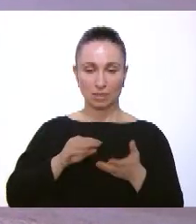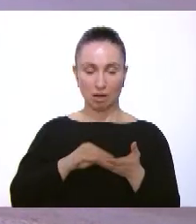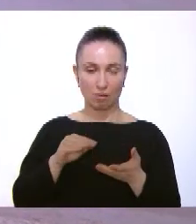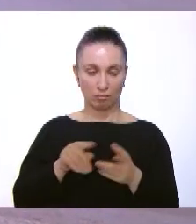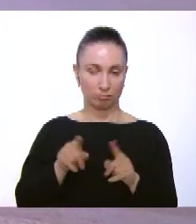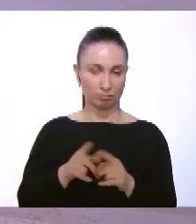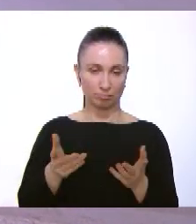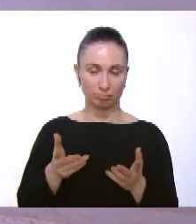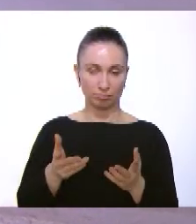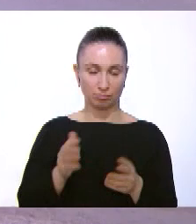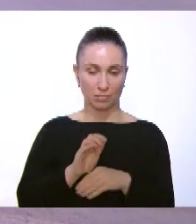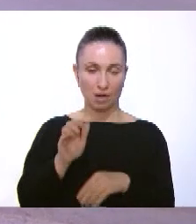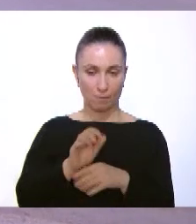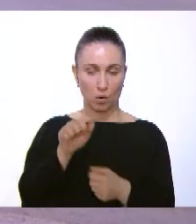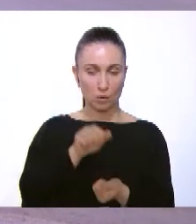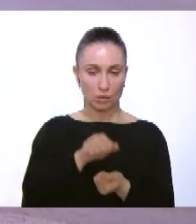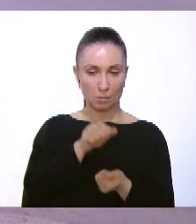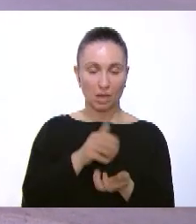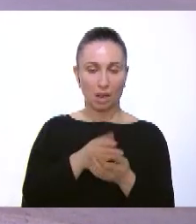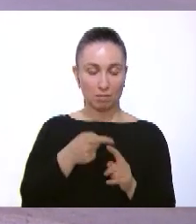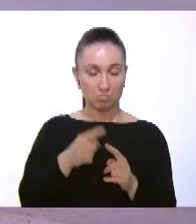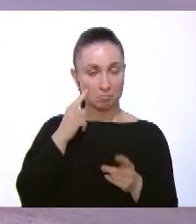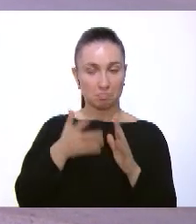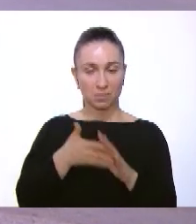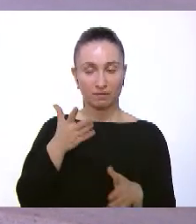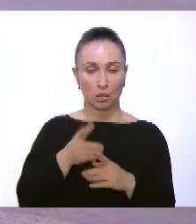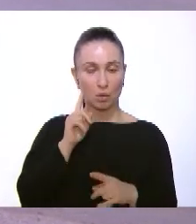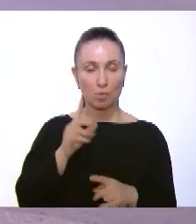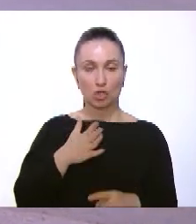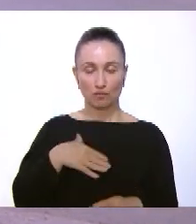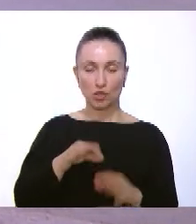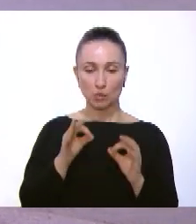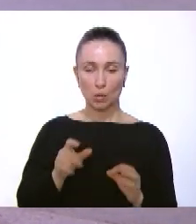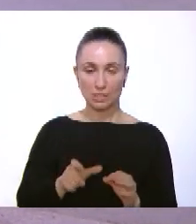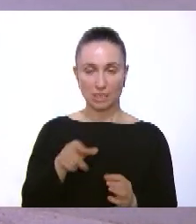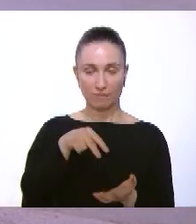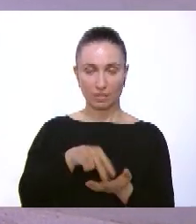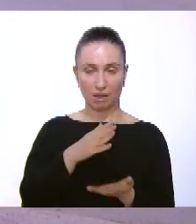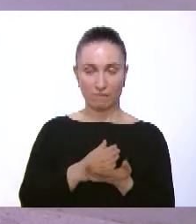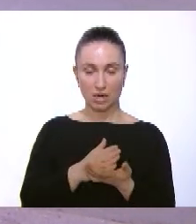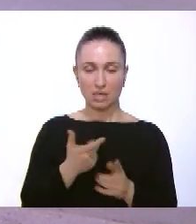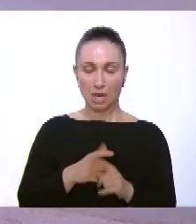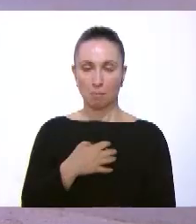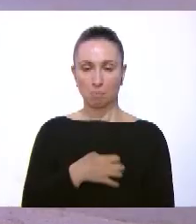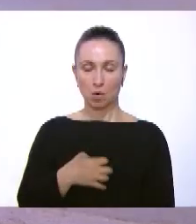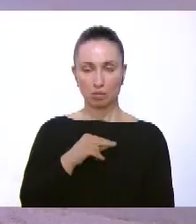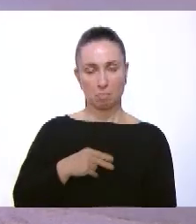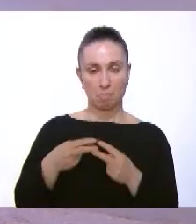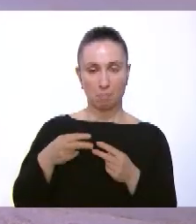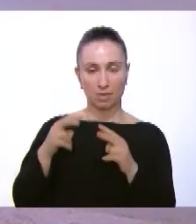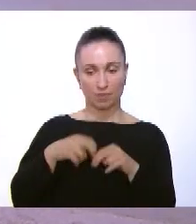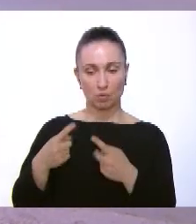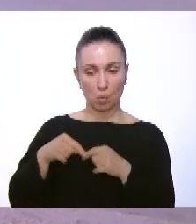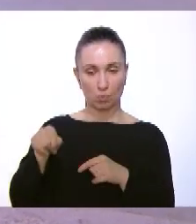ავტორიტეტულ გამოცემებში, რაც კიდევ ერთხელ მიუთითებს, რომ აქ ჩვენ სწორ გზაზე ვდგავართ და ძალიან მნიშვნელოვანი პარტნიორი